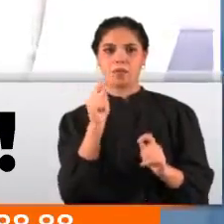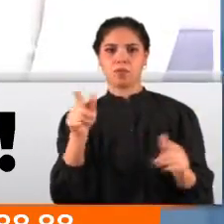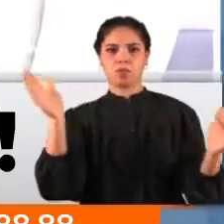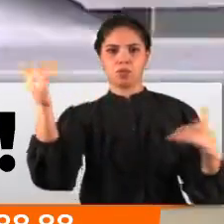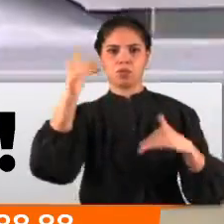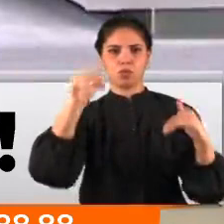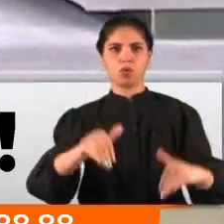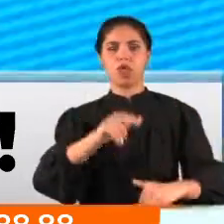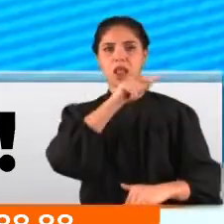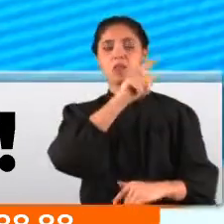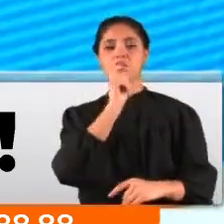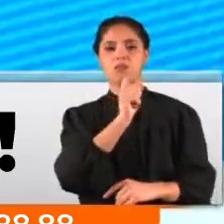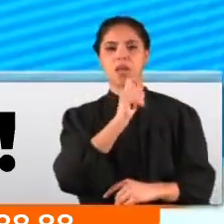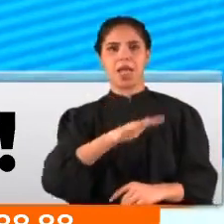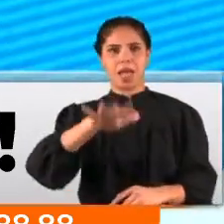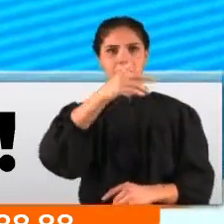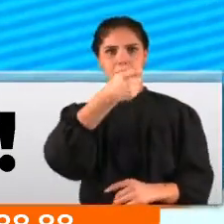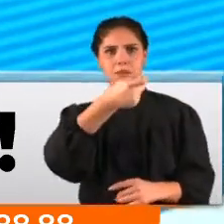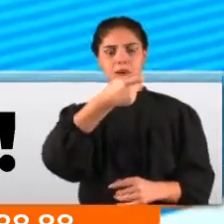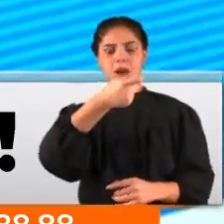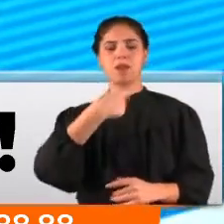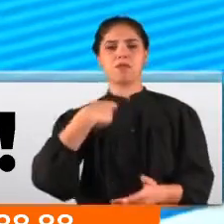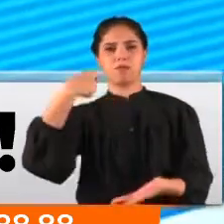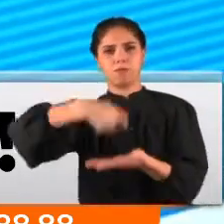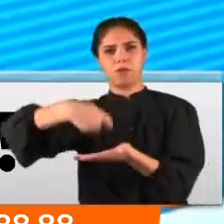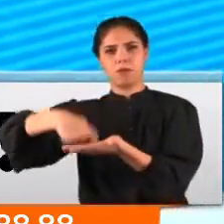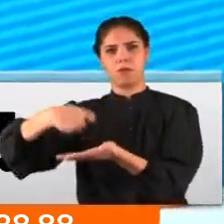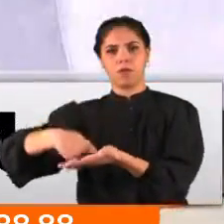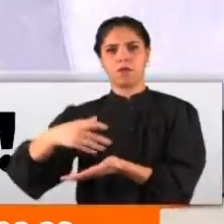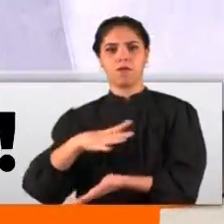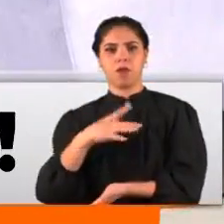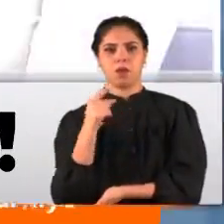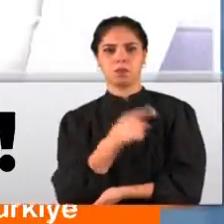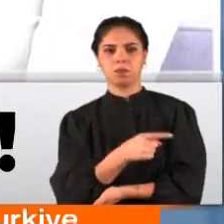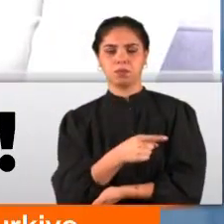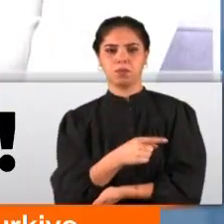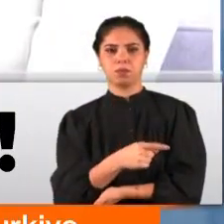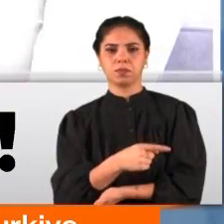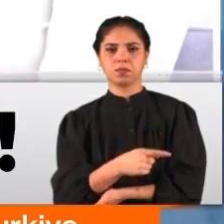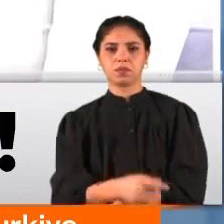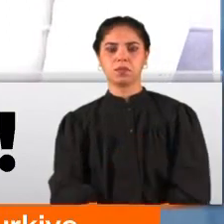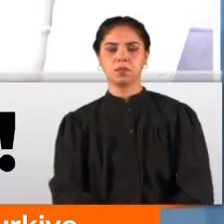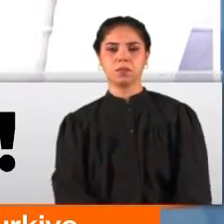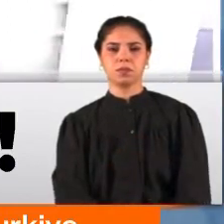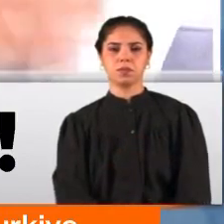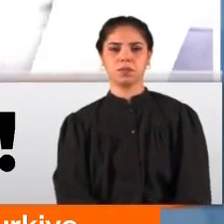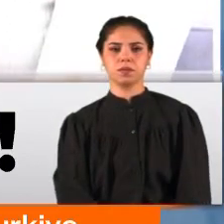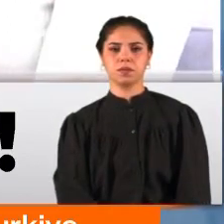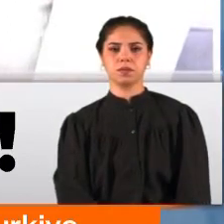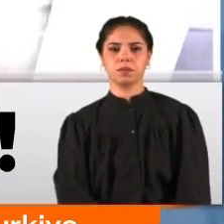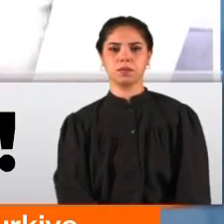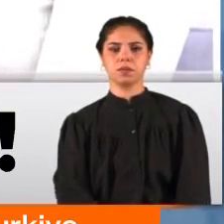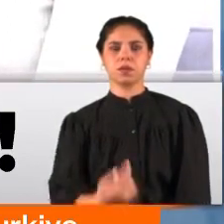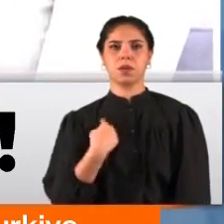stüdyoya geleceksin. Hepimizin parasını Müge Anlı'nın karşısında IBAN'ımıza atacaksın. Ben de Mustafa İnce mağduruyum. Benim